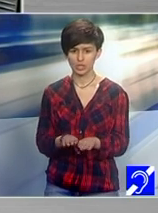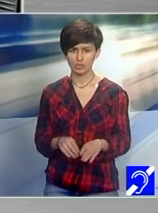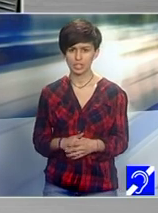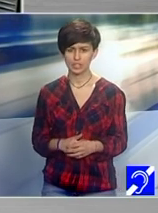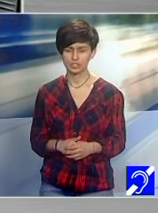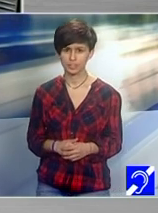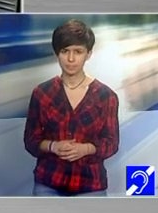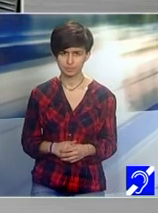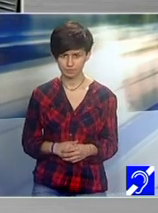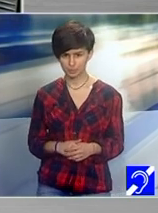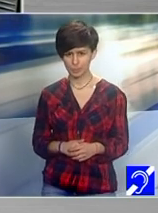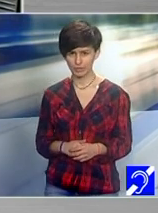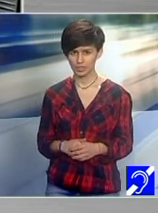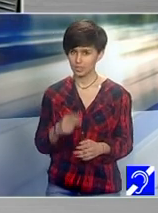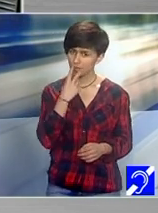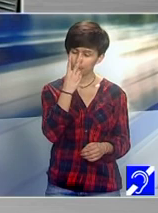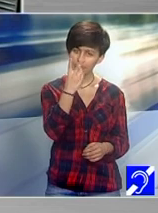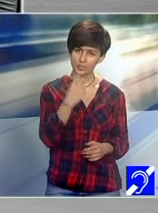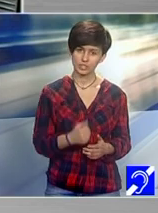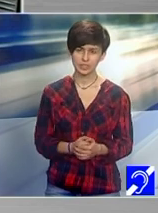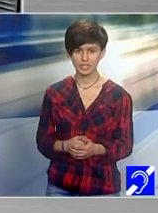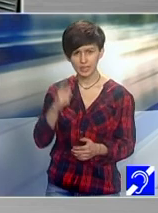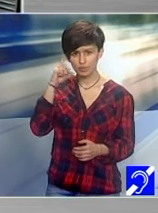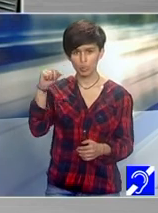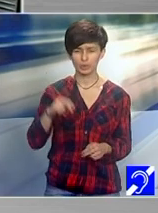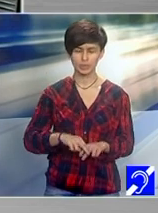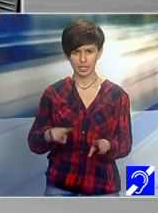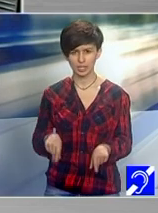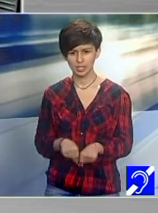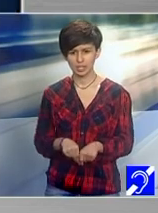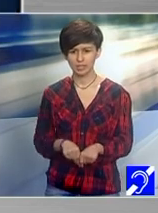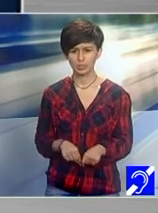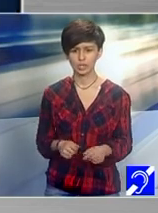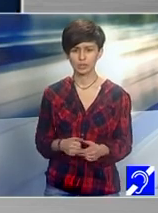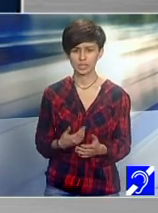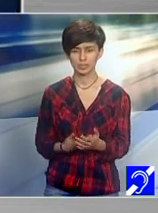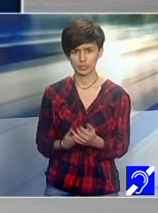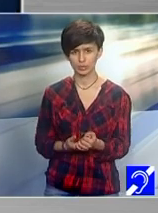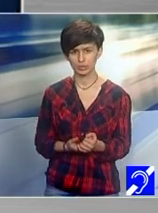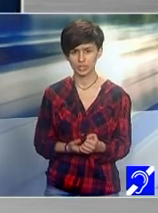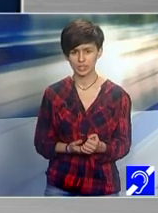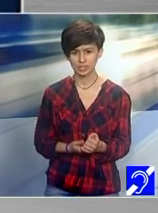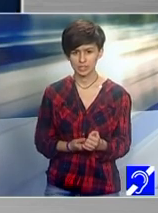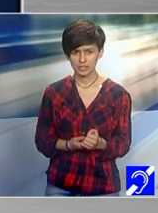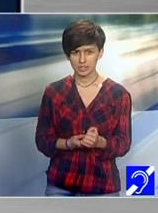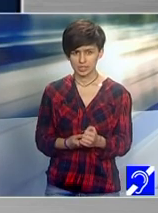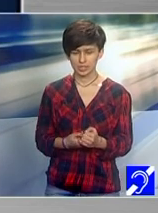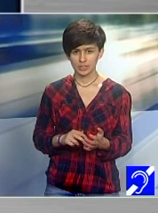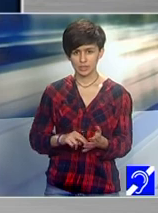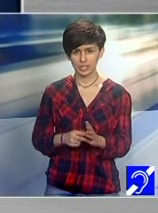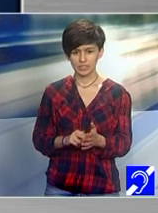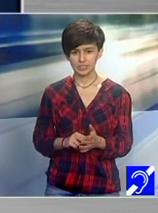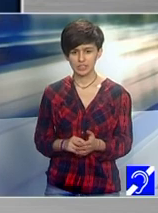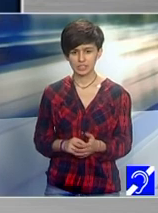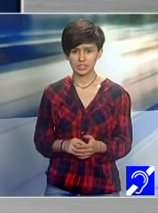Social. O să vedeți că o să mergem împreună, fiindcă asta este. Sindicatul asta face. Și nici nu cred că ar trebui noi să